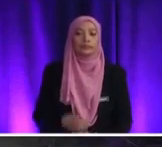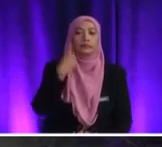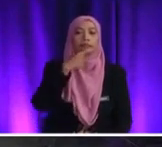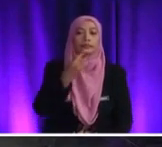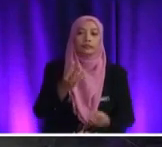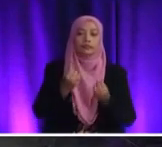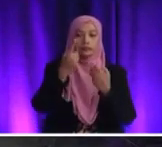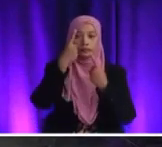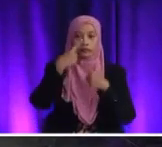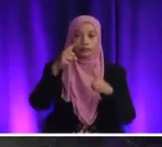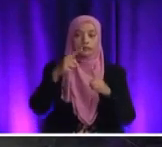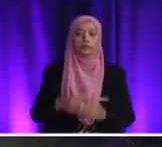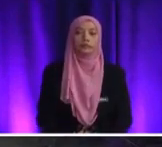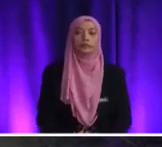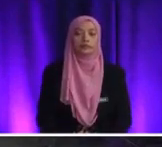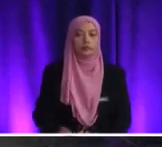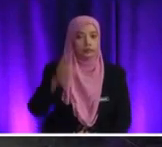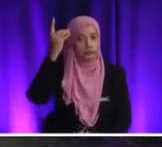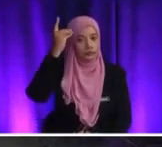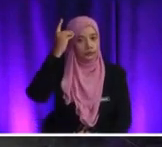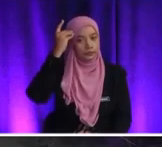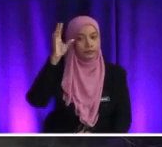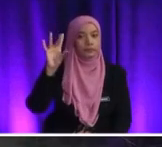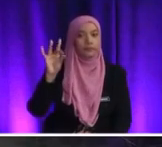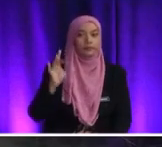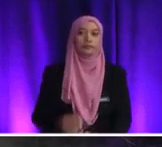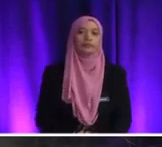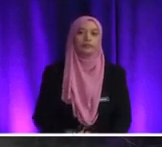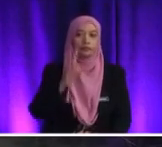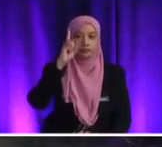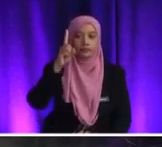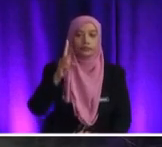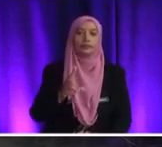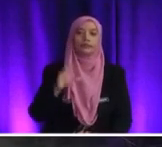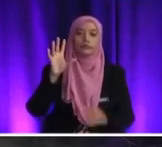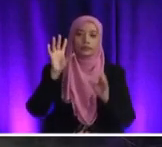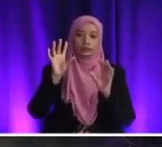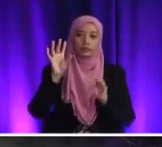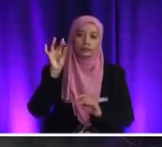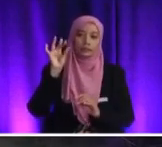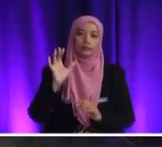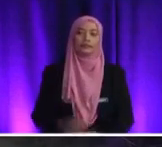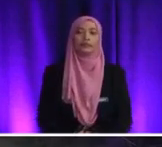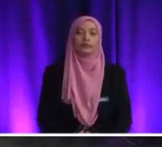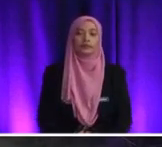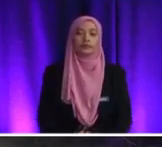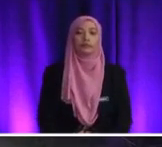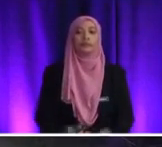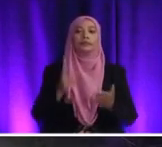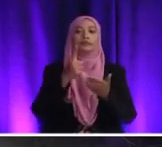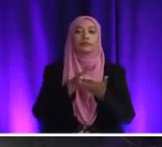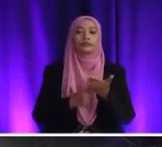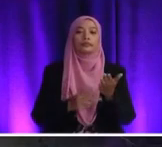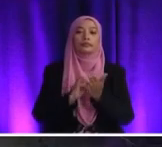lewat Tapi sebelum untuk desain satu bintang baik ah ah Hai apakah